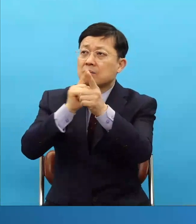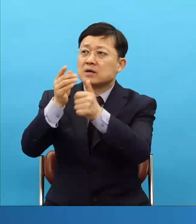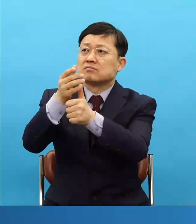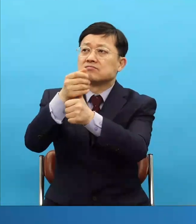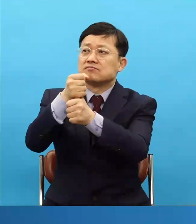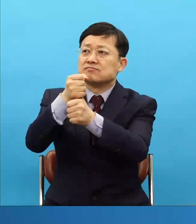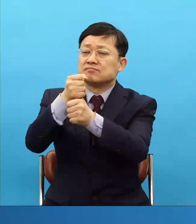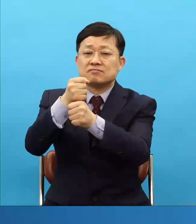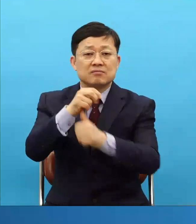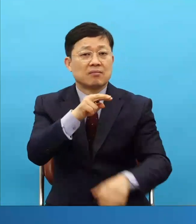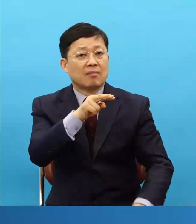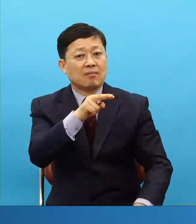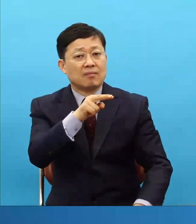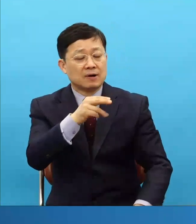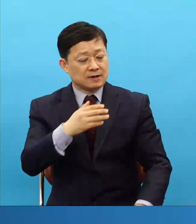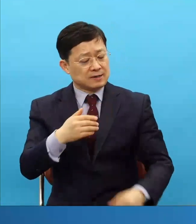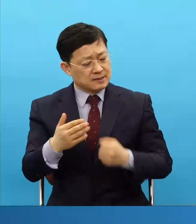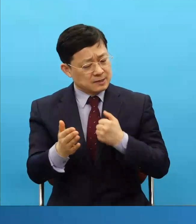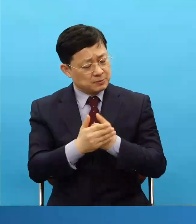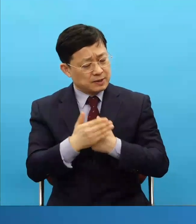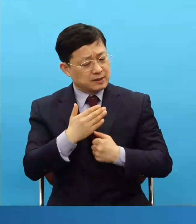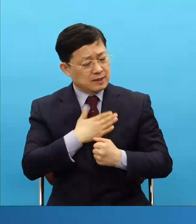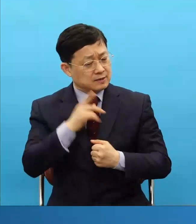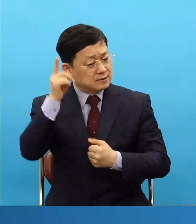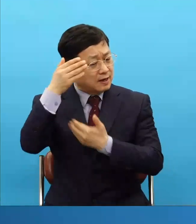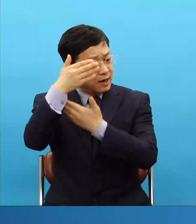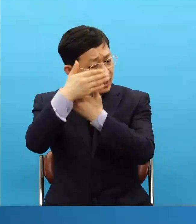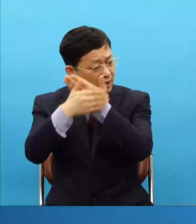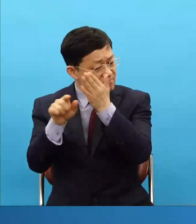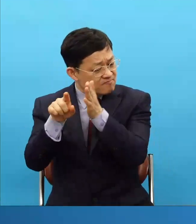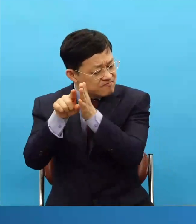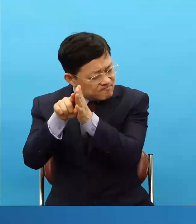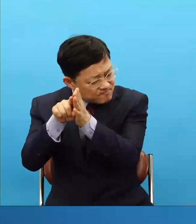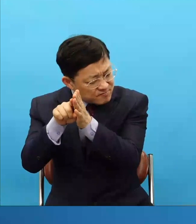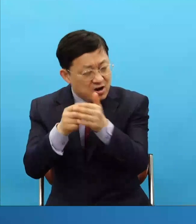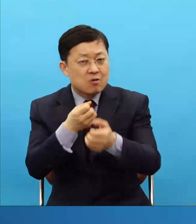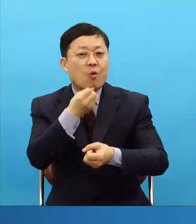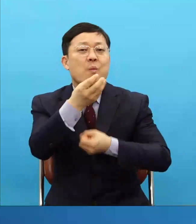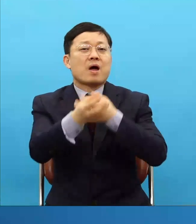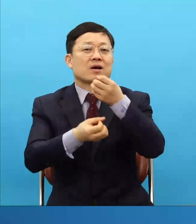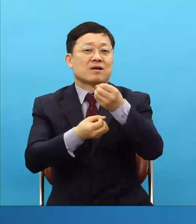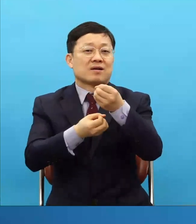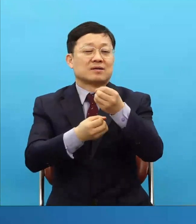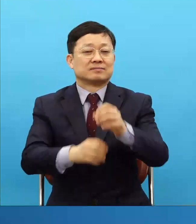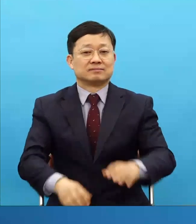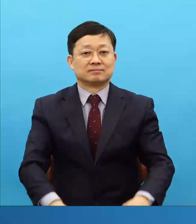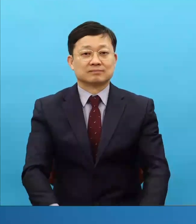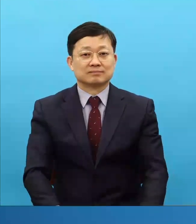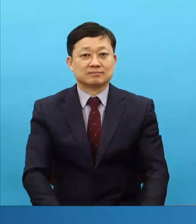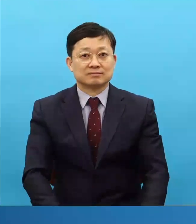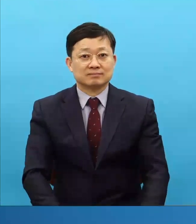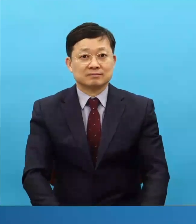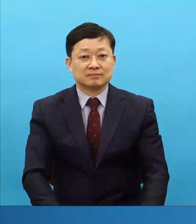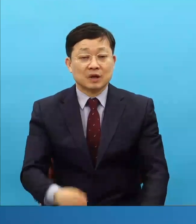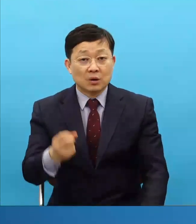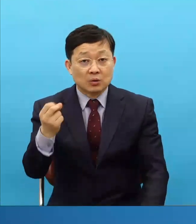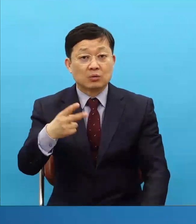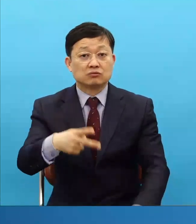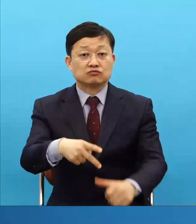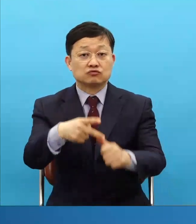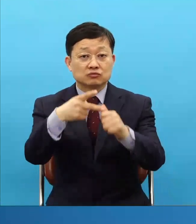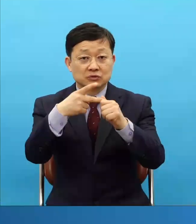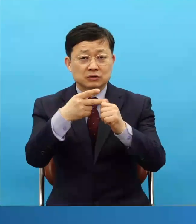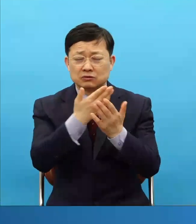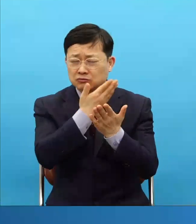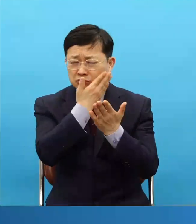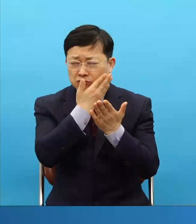그래서 자기는 그 하나님을 믿는 걸 고백했잖아요. And she confessed that she believed in that God. 그러고는 중요한 걸 알려줍니다.